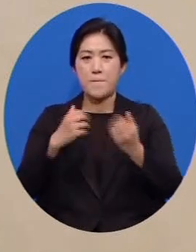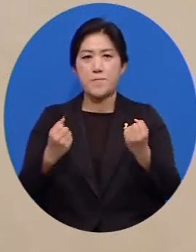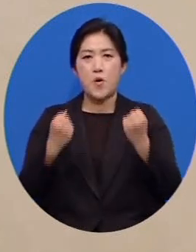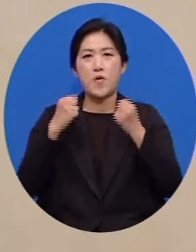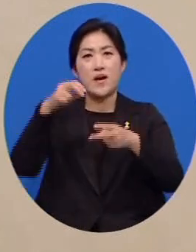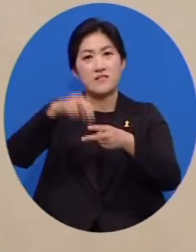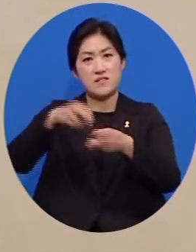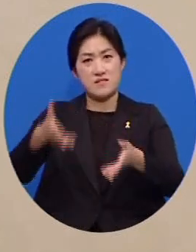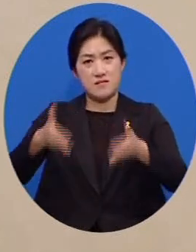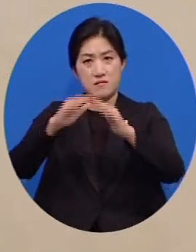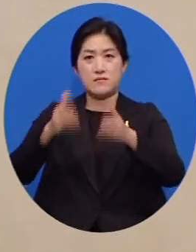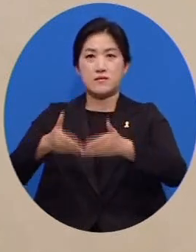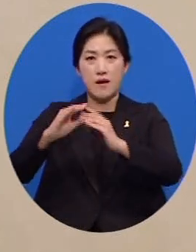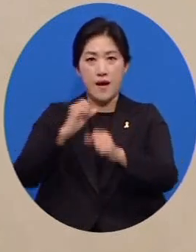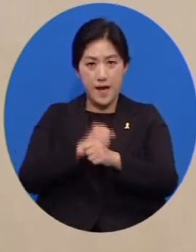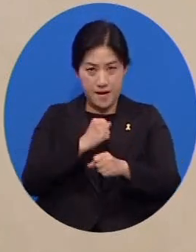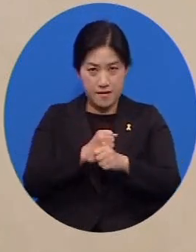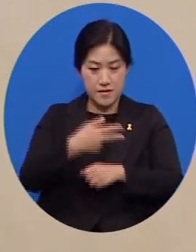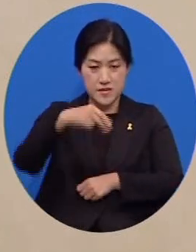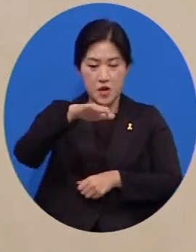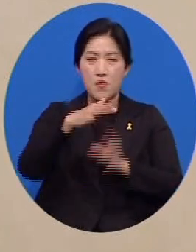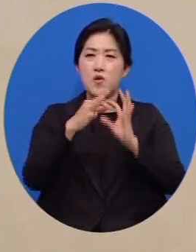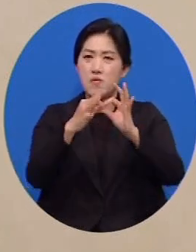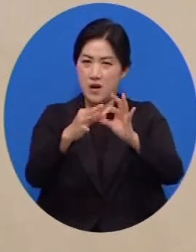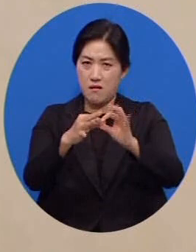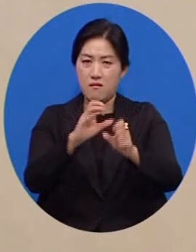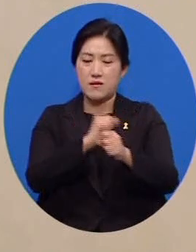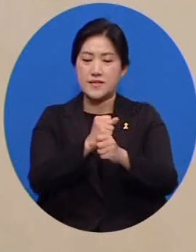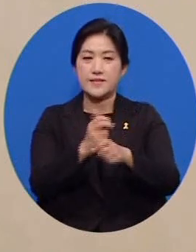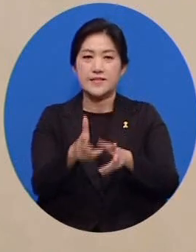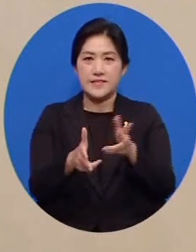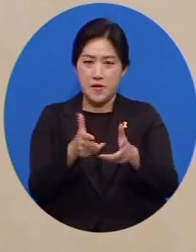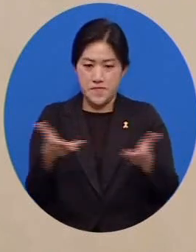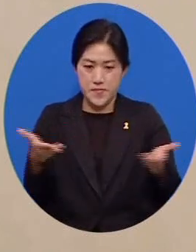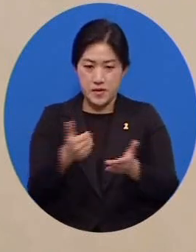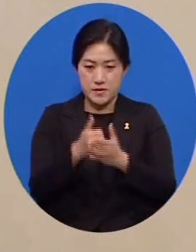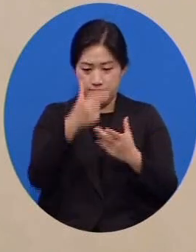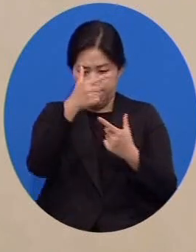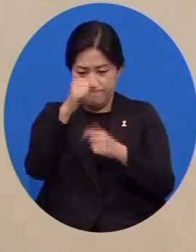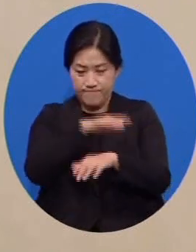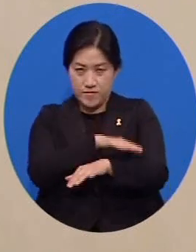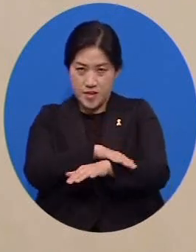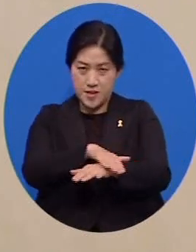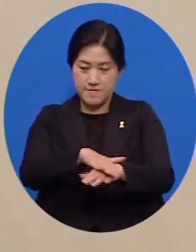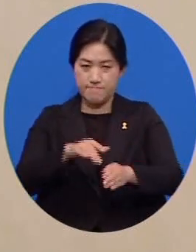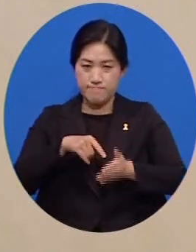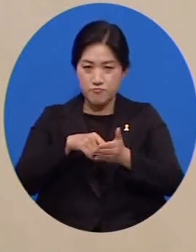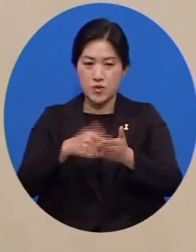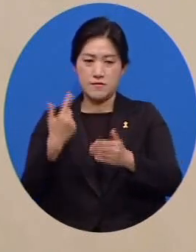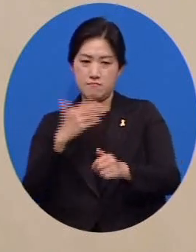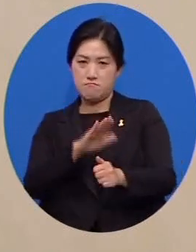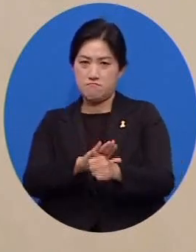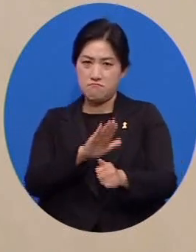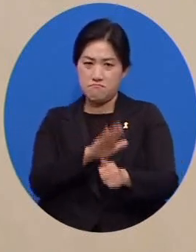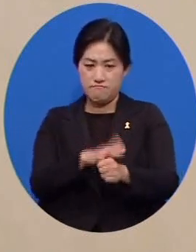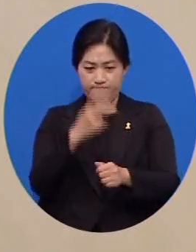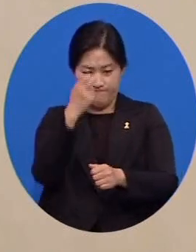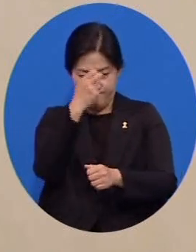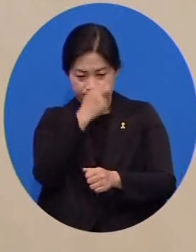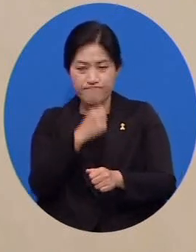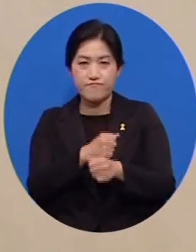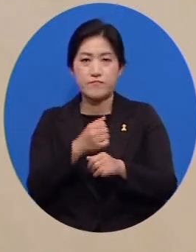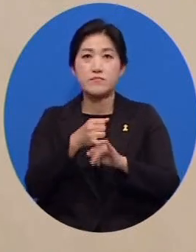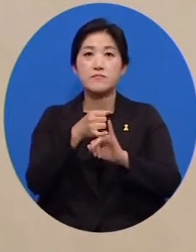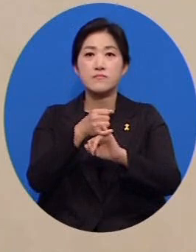국립안산마음건강센터 건립을 비롯한 세월호 관련 사업들도 차질 없이 진행되도록 지원하고 관리하겠습니다.